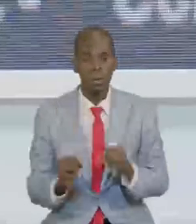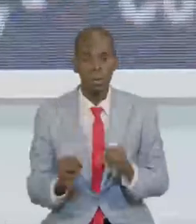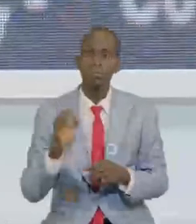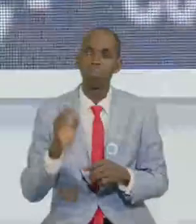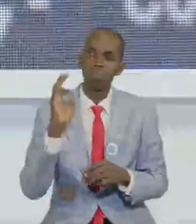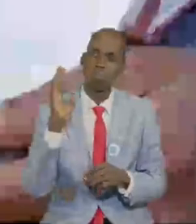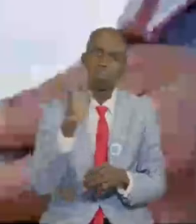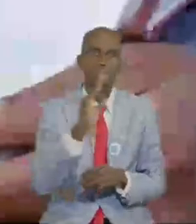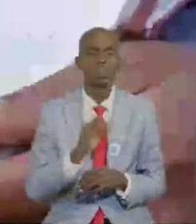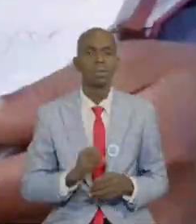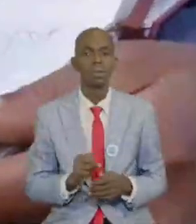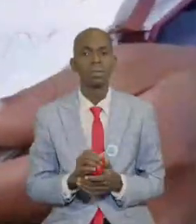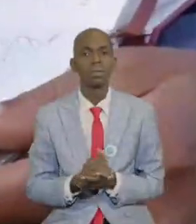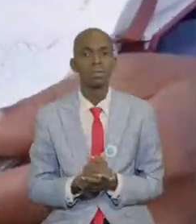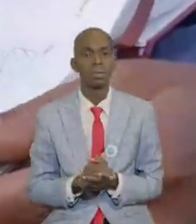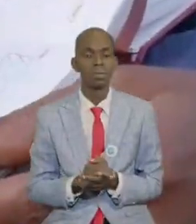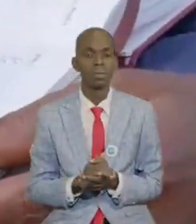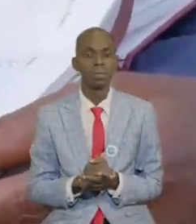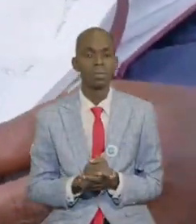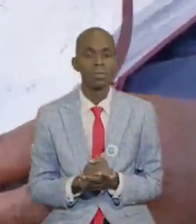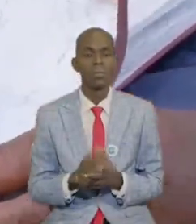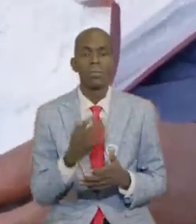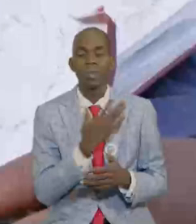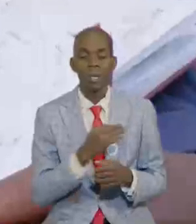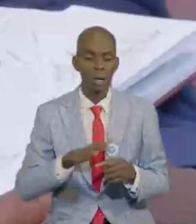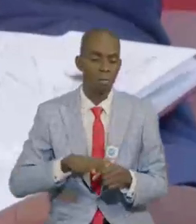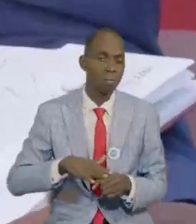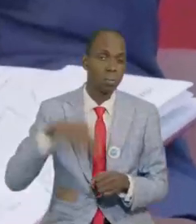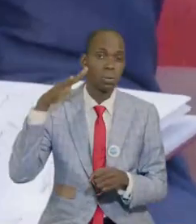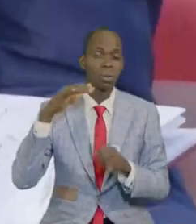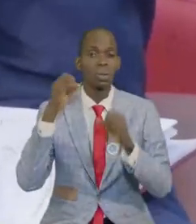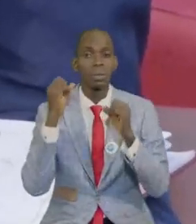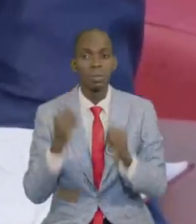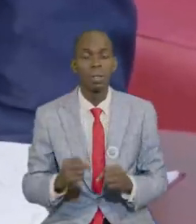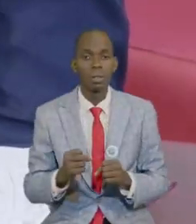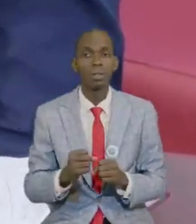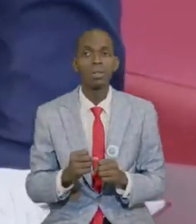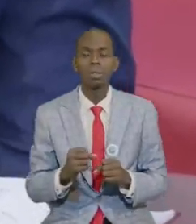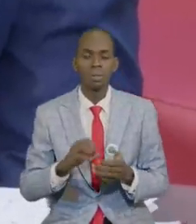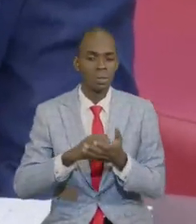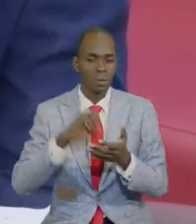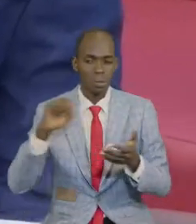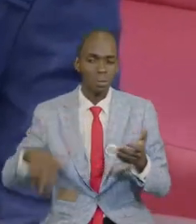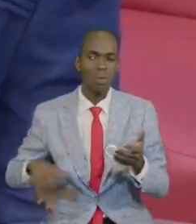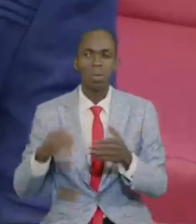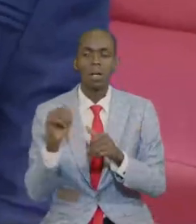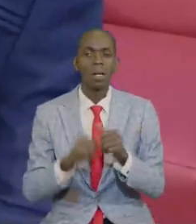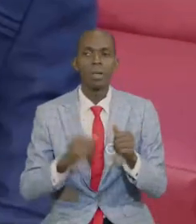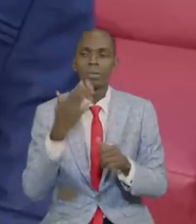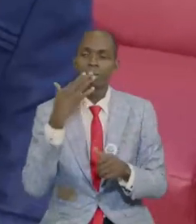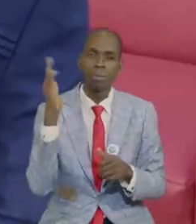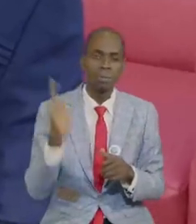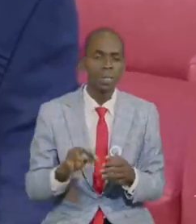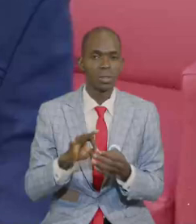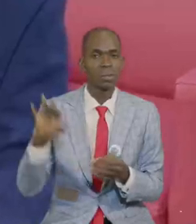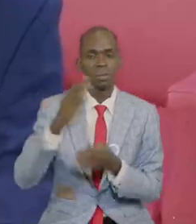puissance miraculeuse témoigne. And explosive power expels every evil spirit before you.